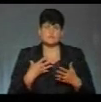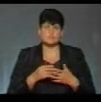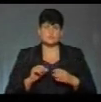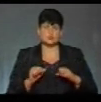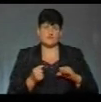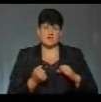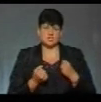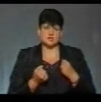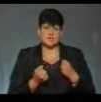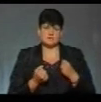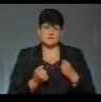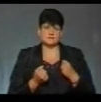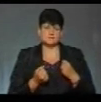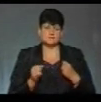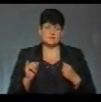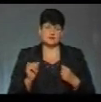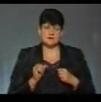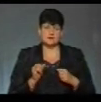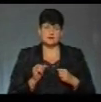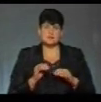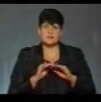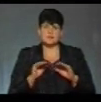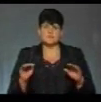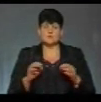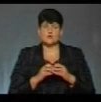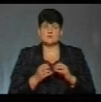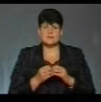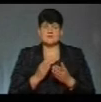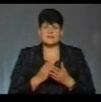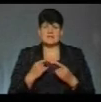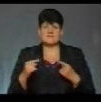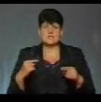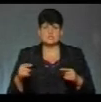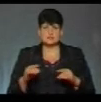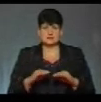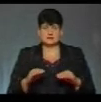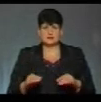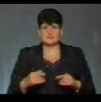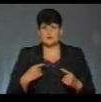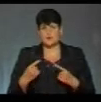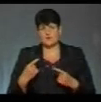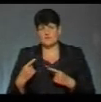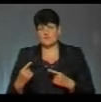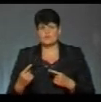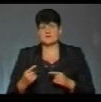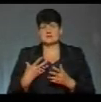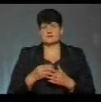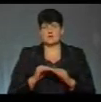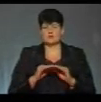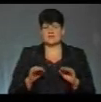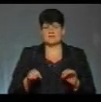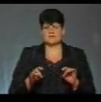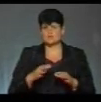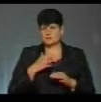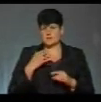товаришами, і ну, рівень тих проблем, які є в інших дітей, вони між собою обговорюють, і вони на своєму рівні вирішують дуже багато